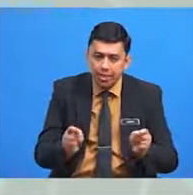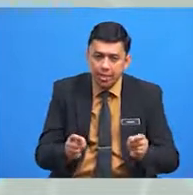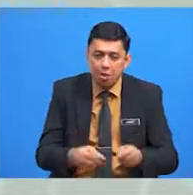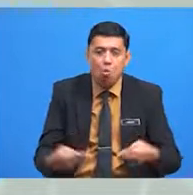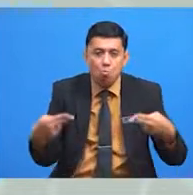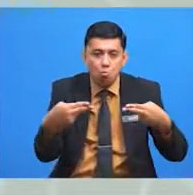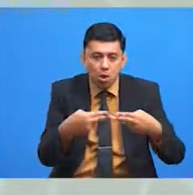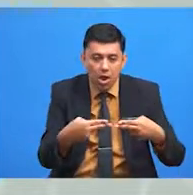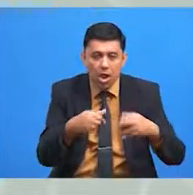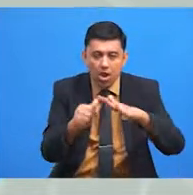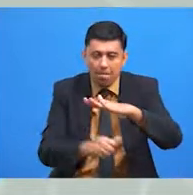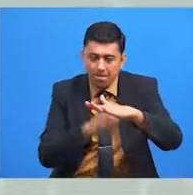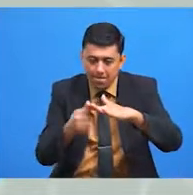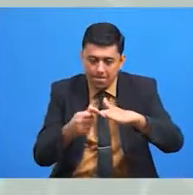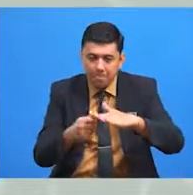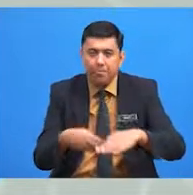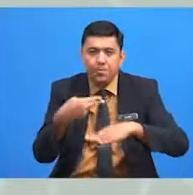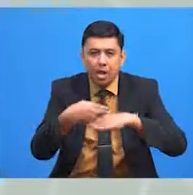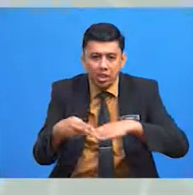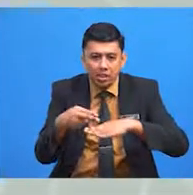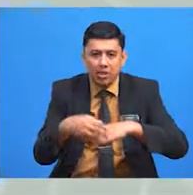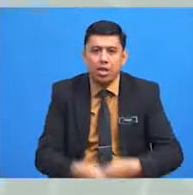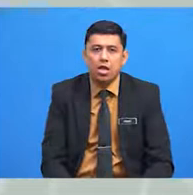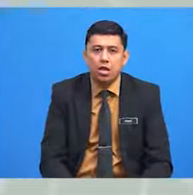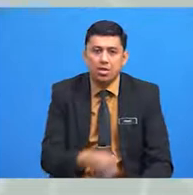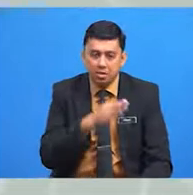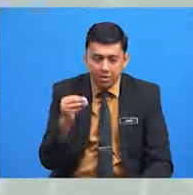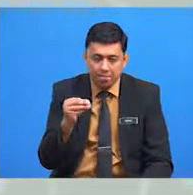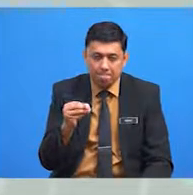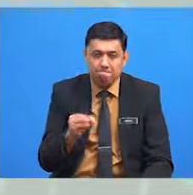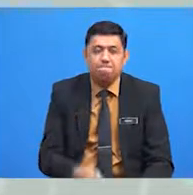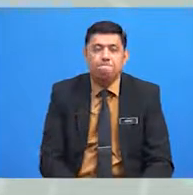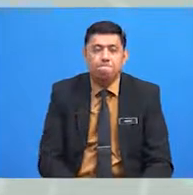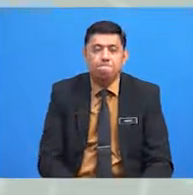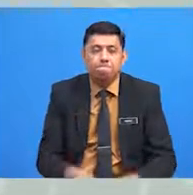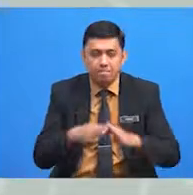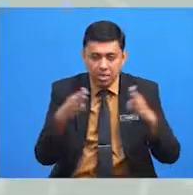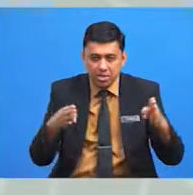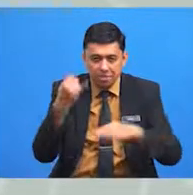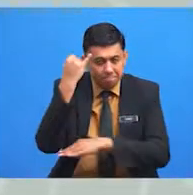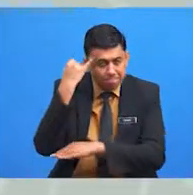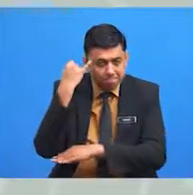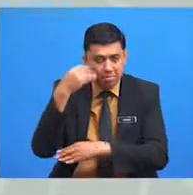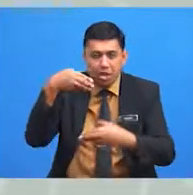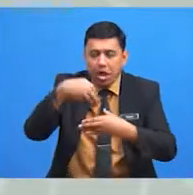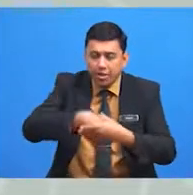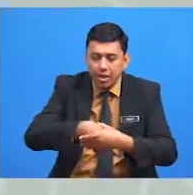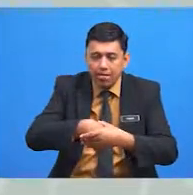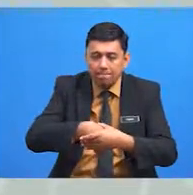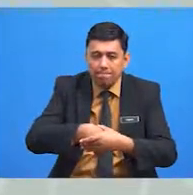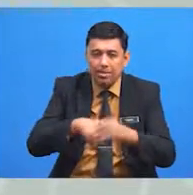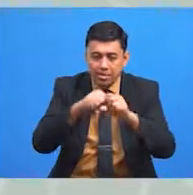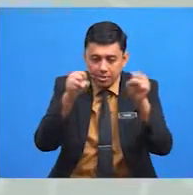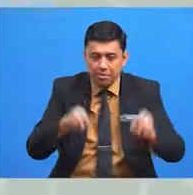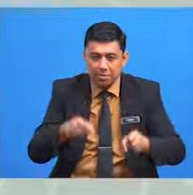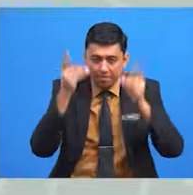awam, bahasa penghantar dan bahasa ilmiah dalam sistem pendidikan sekolah